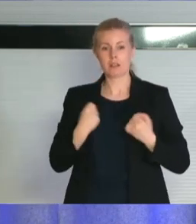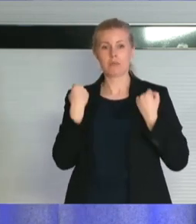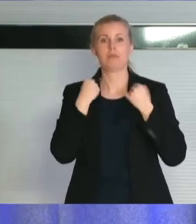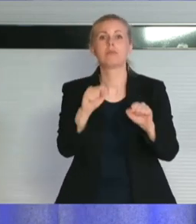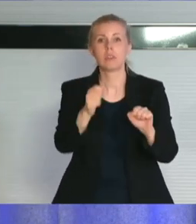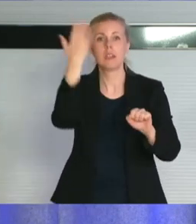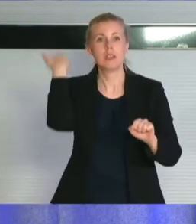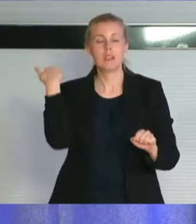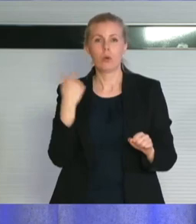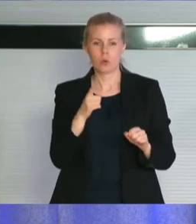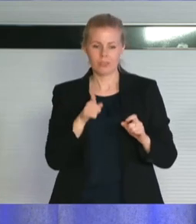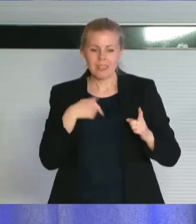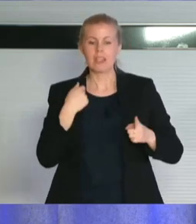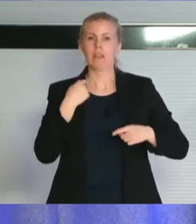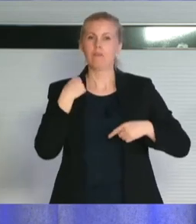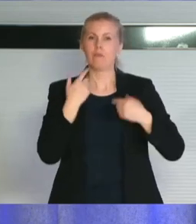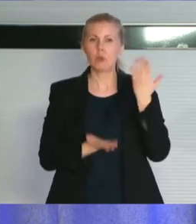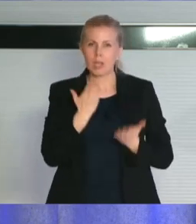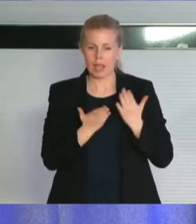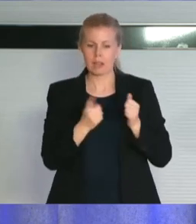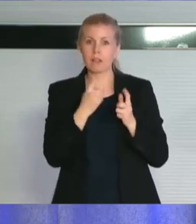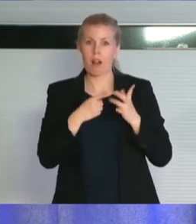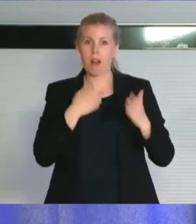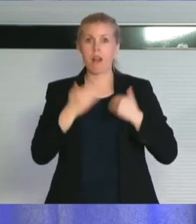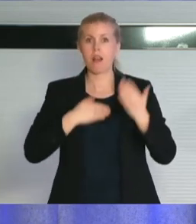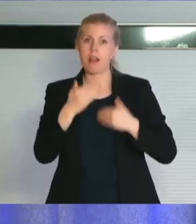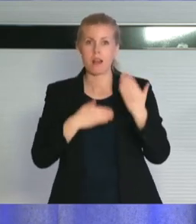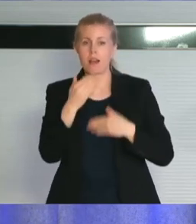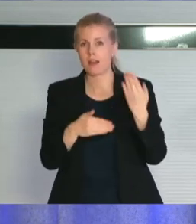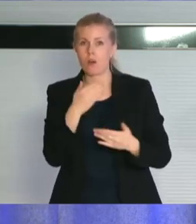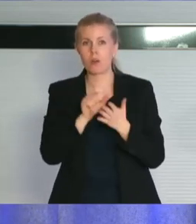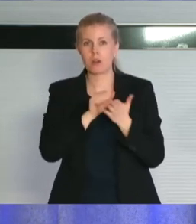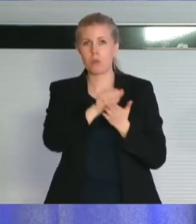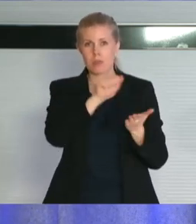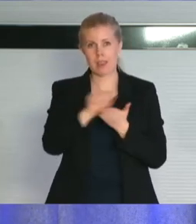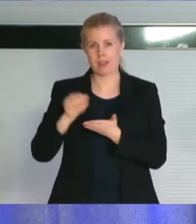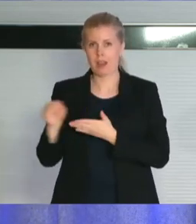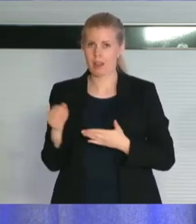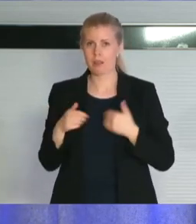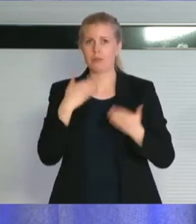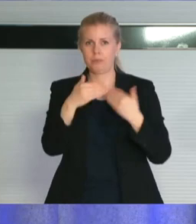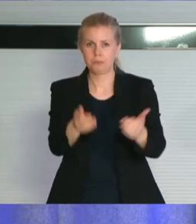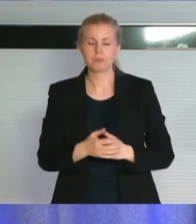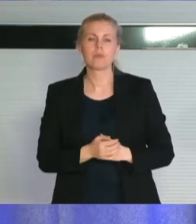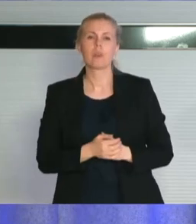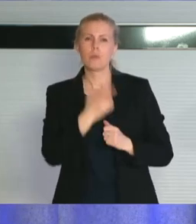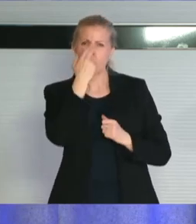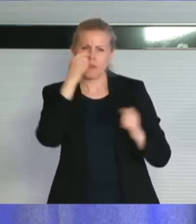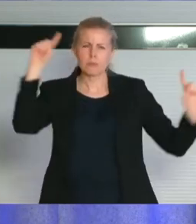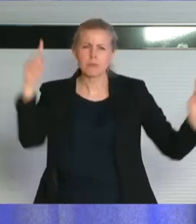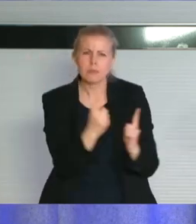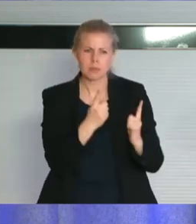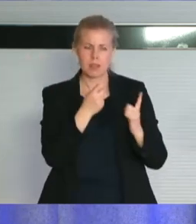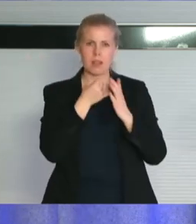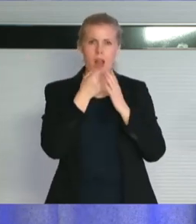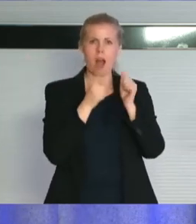fortløpende vurderinger av de tallene og rapportere de ut. Å presse ned epidemiens reproduksjonstall